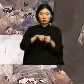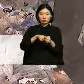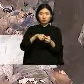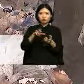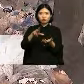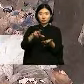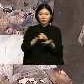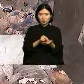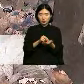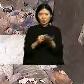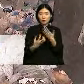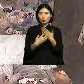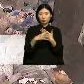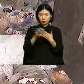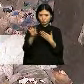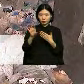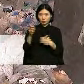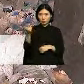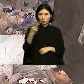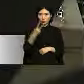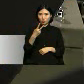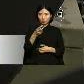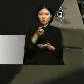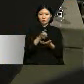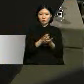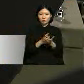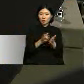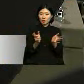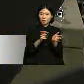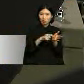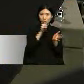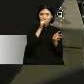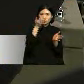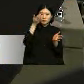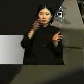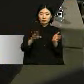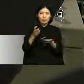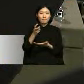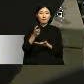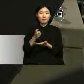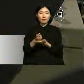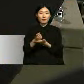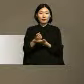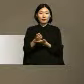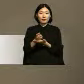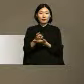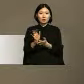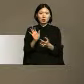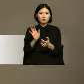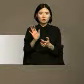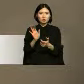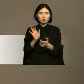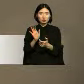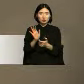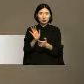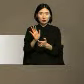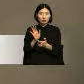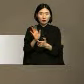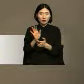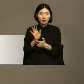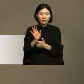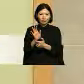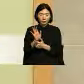그 모순 들 어 조례는 돼 있는데 이 법령에 는 단영 돼있지 않은 급해 척 법 의